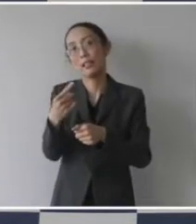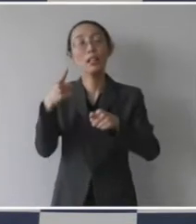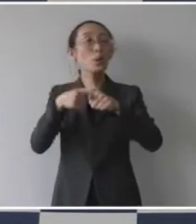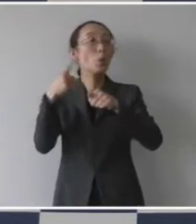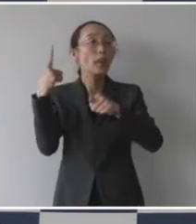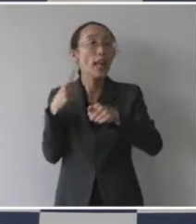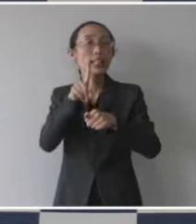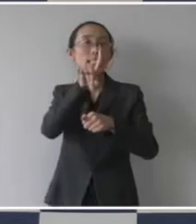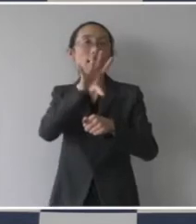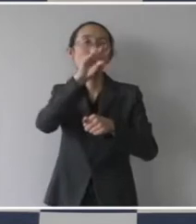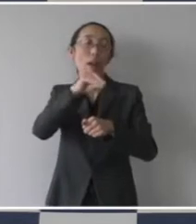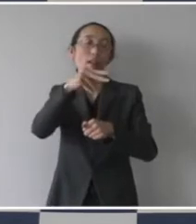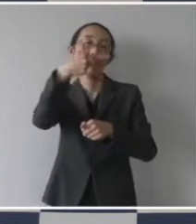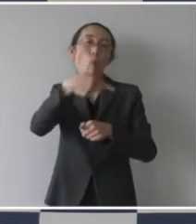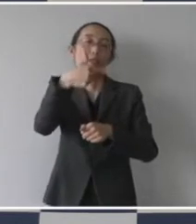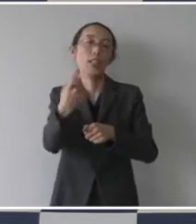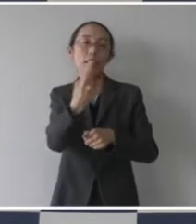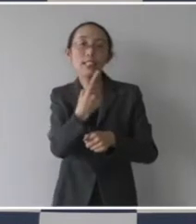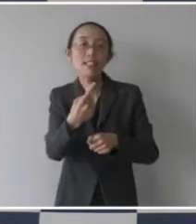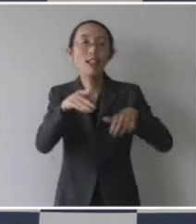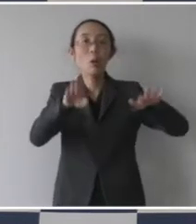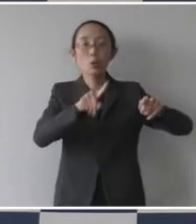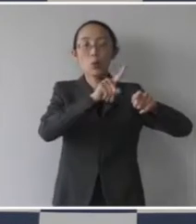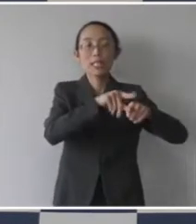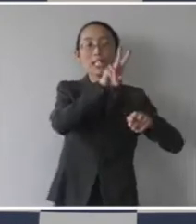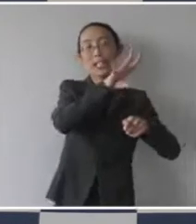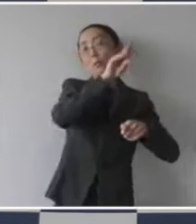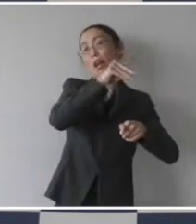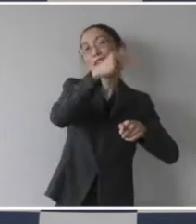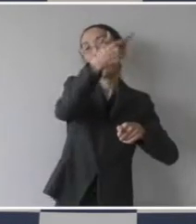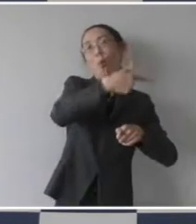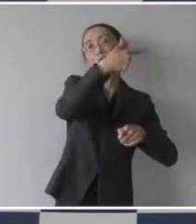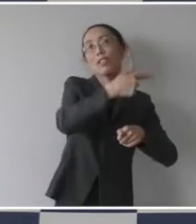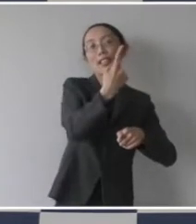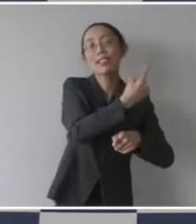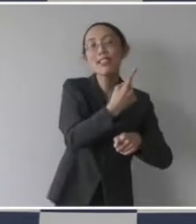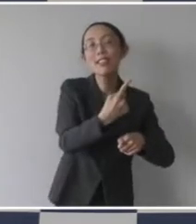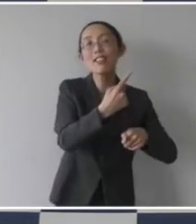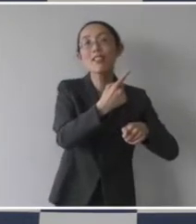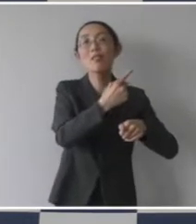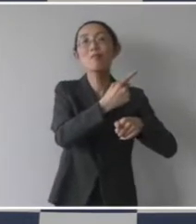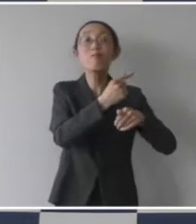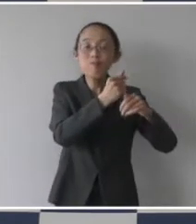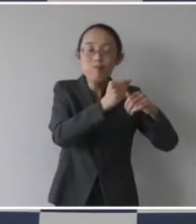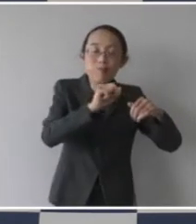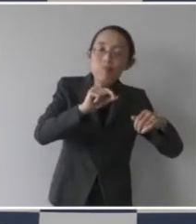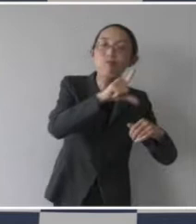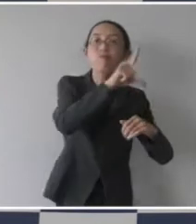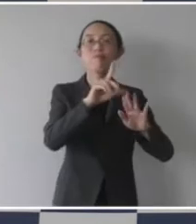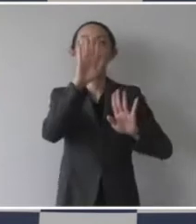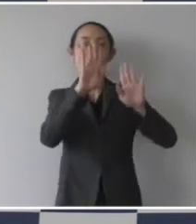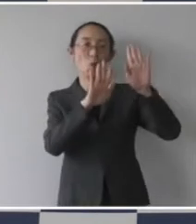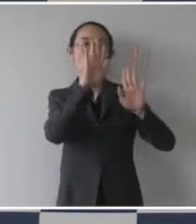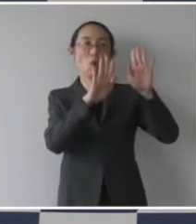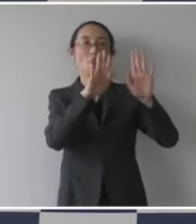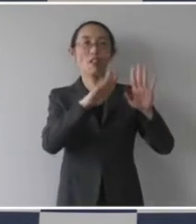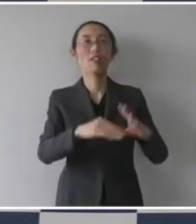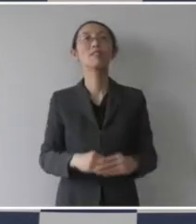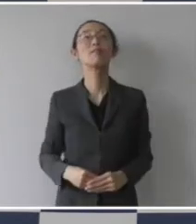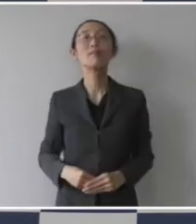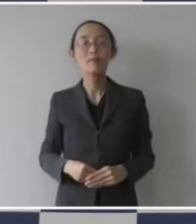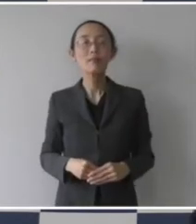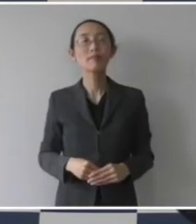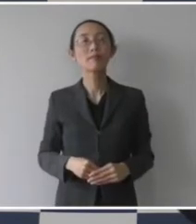が1万6000人と、今年は2万6000人ということで、かなり増えているという状況です。